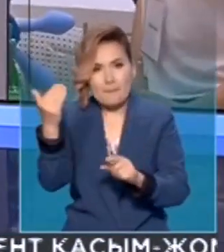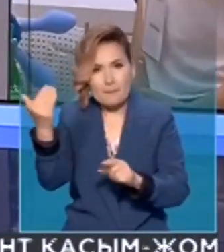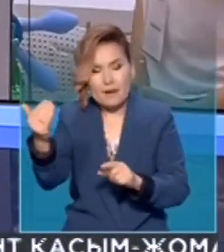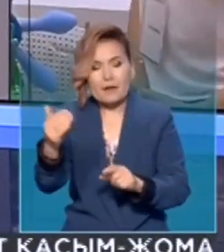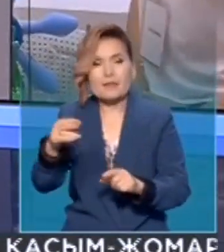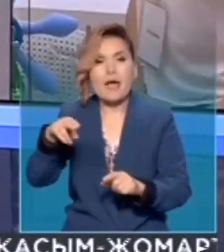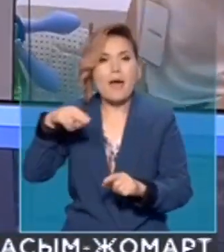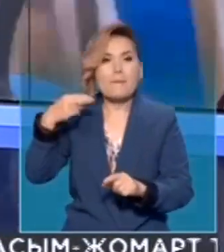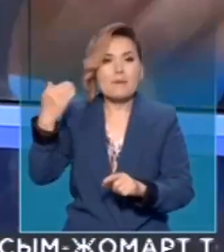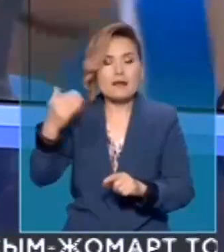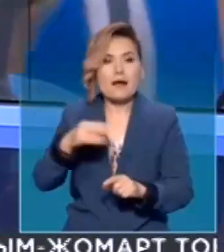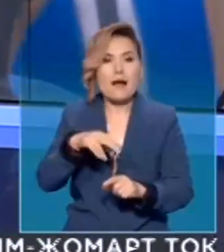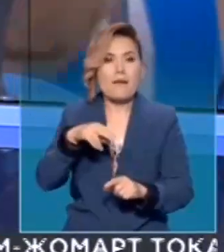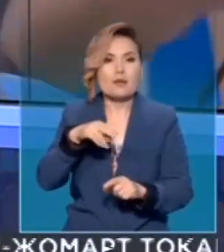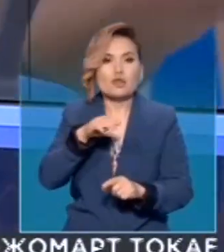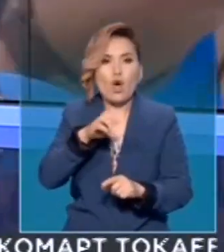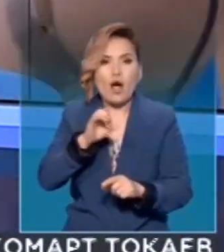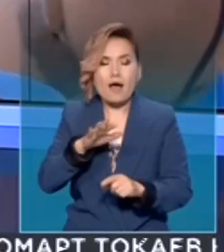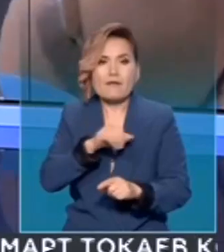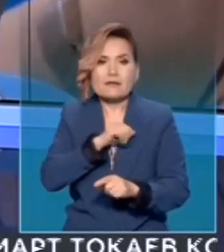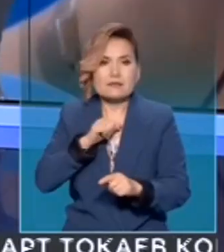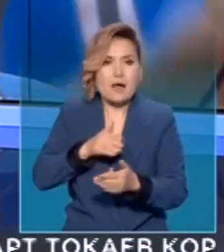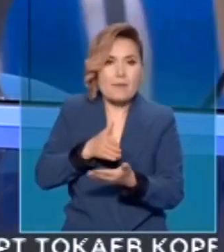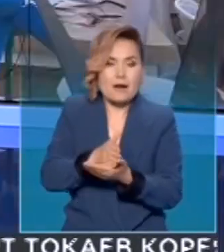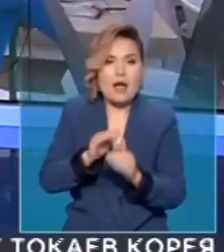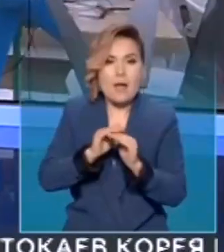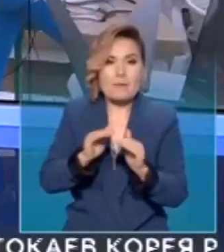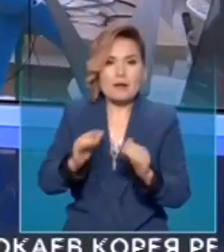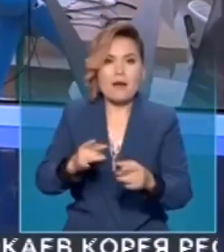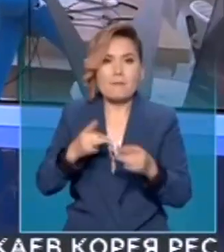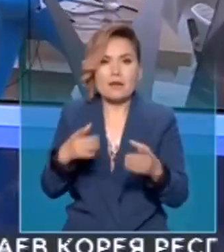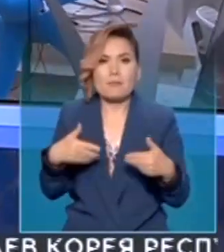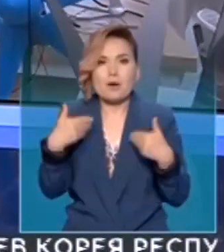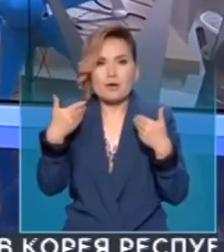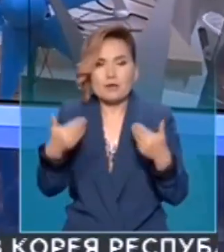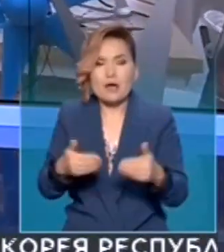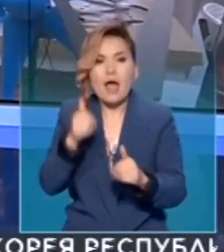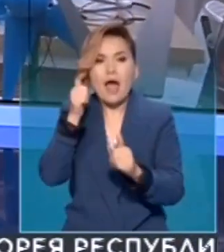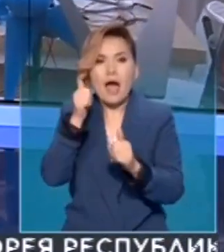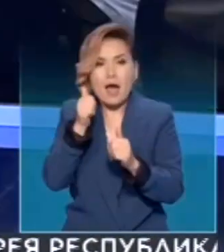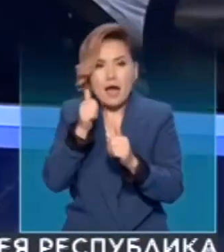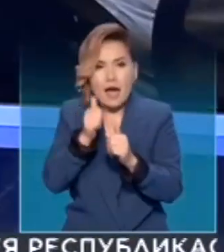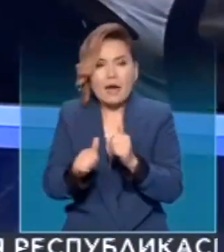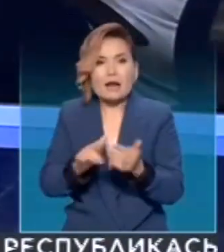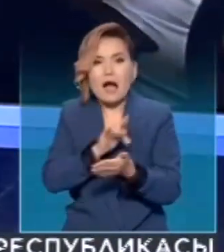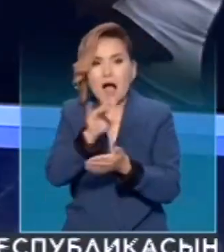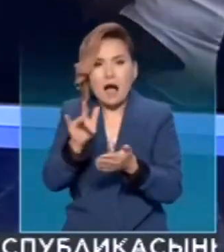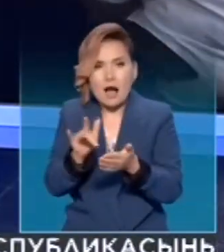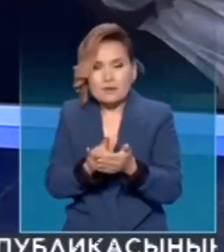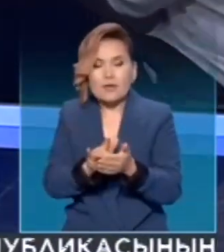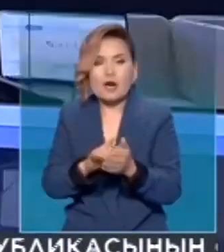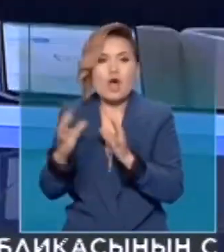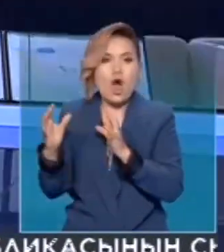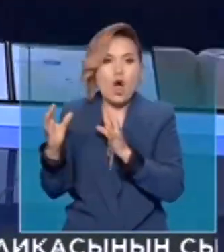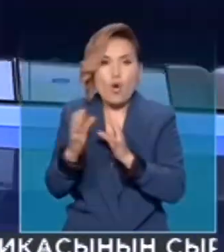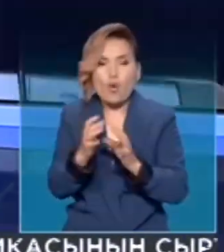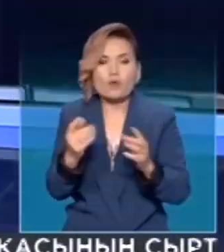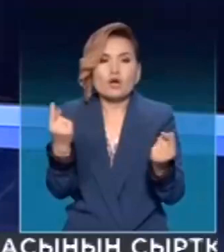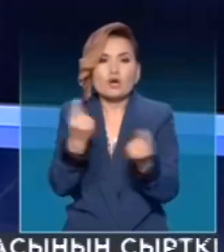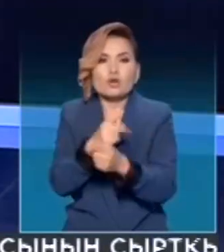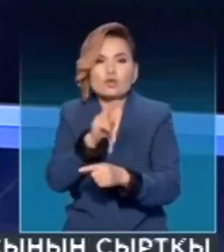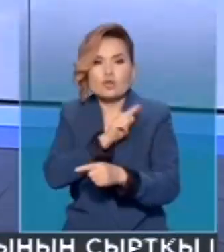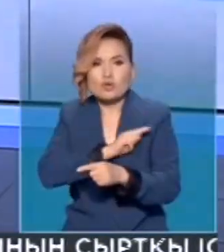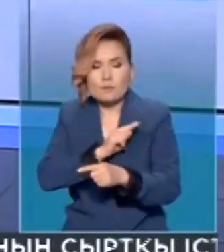президент Қасым-Жомарт Тоқаев аралап көріп, жеткіншектерді мейраммен құттықтады. Әрі қаланың қоғамдық көлік жүйесімен